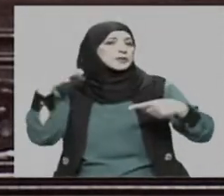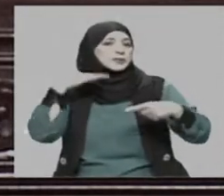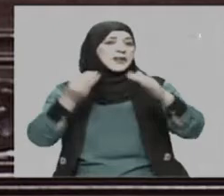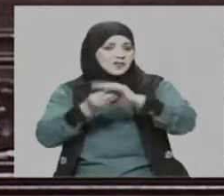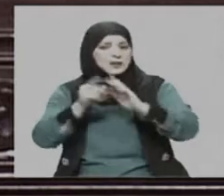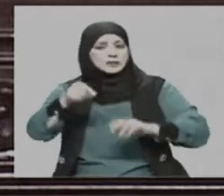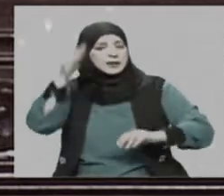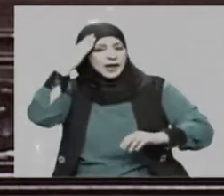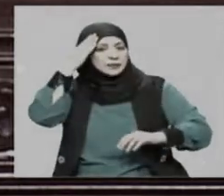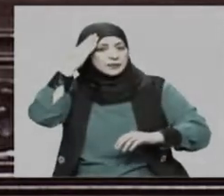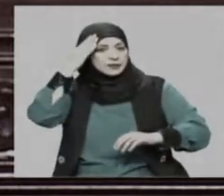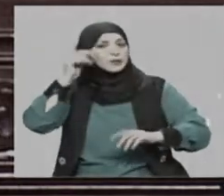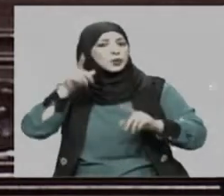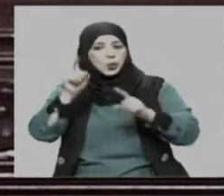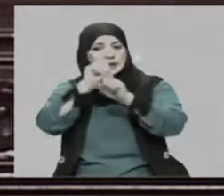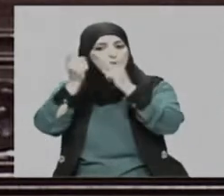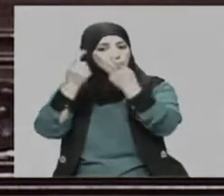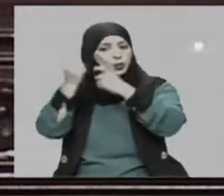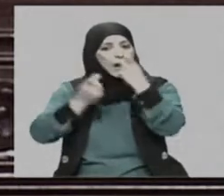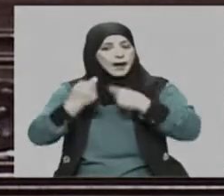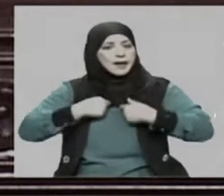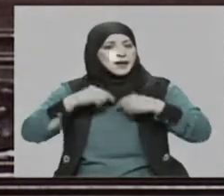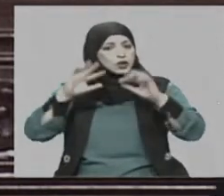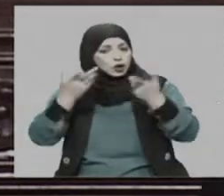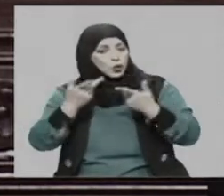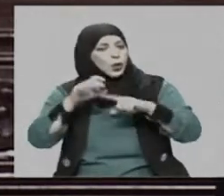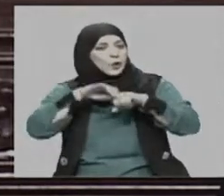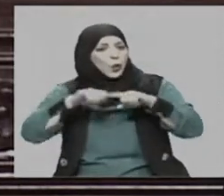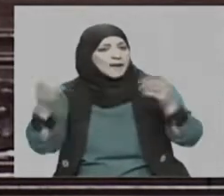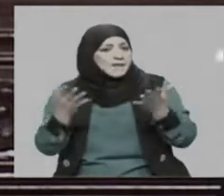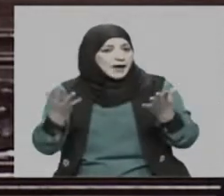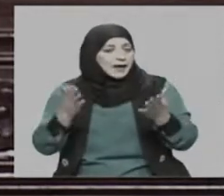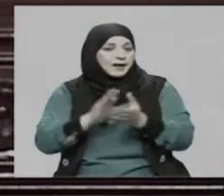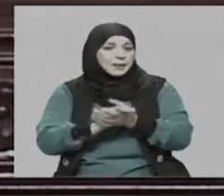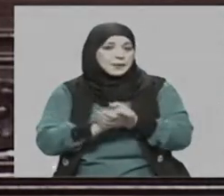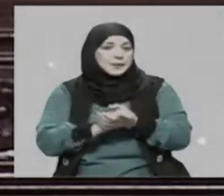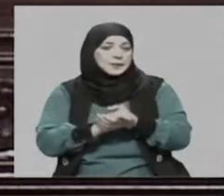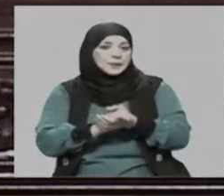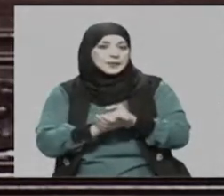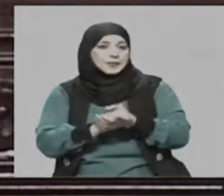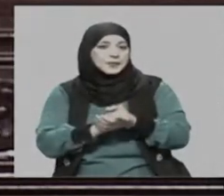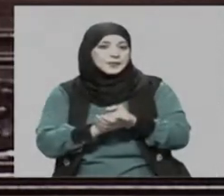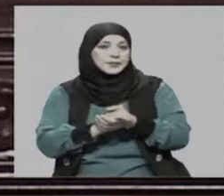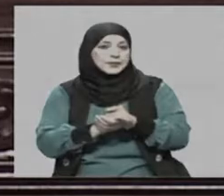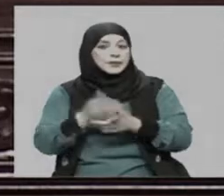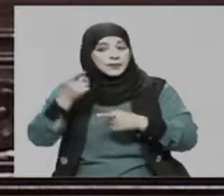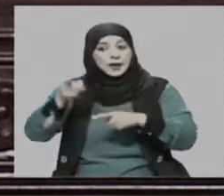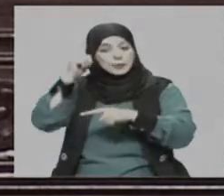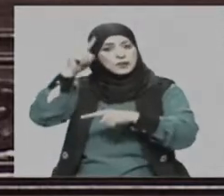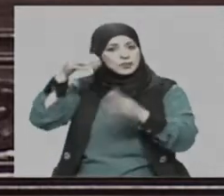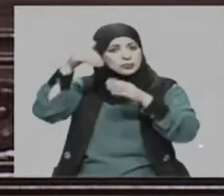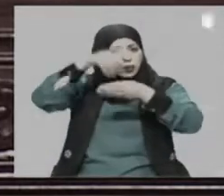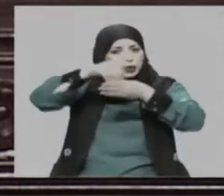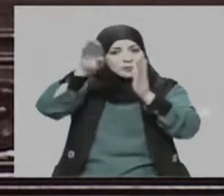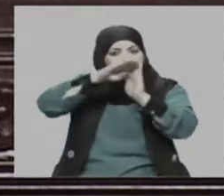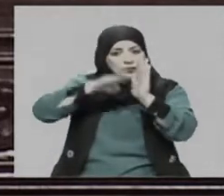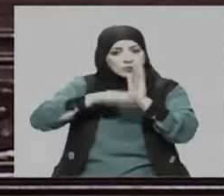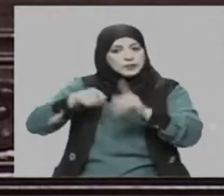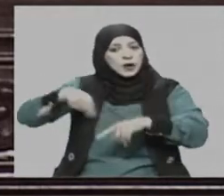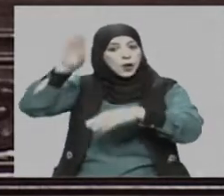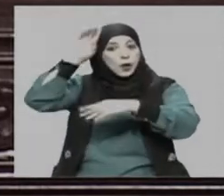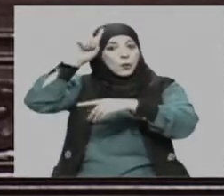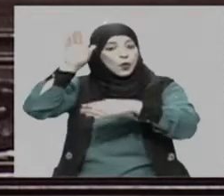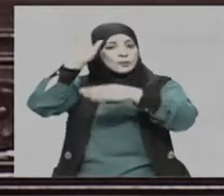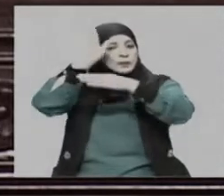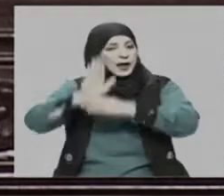وقال ليش عملت هذه الرسالة في معناتها للتوقي من تضارب